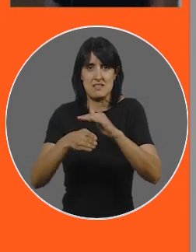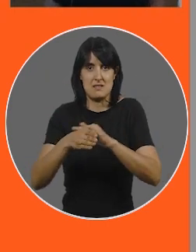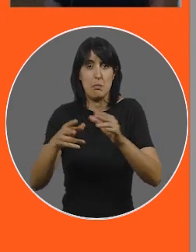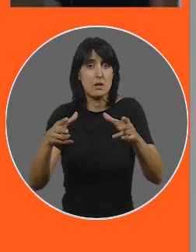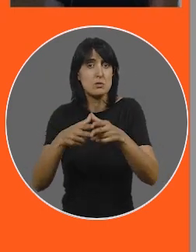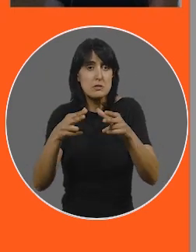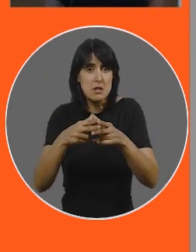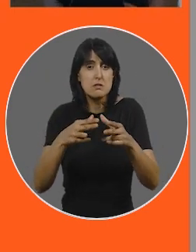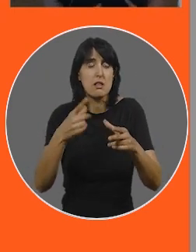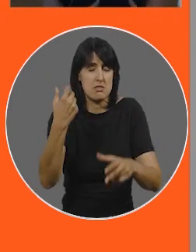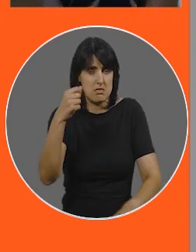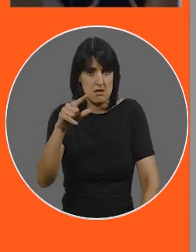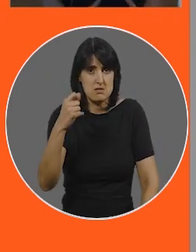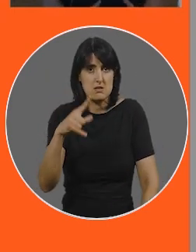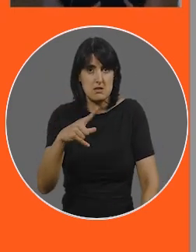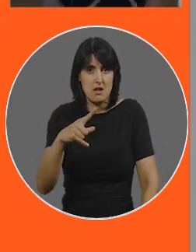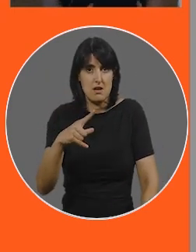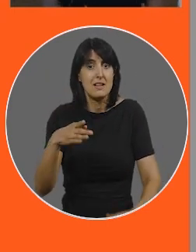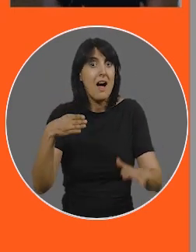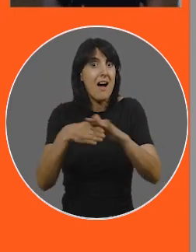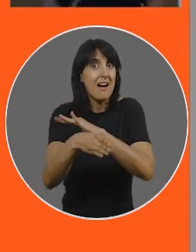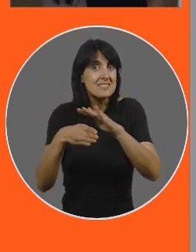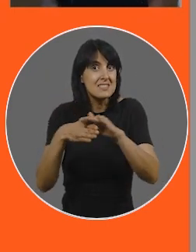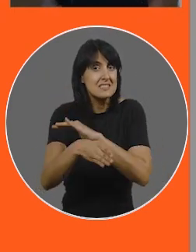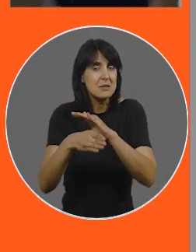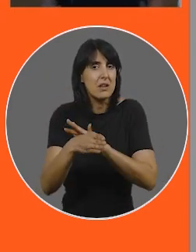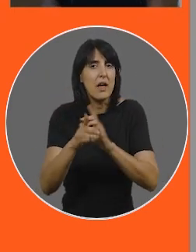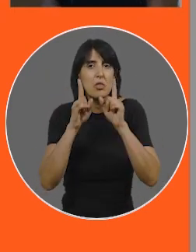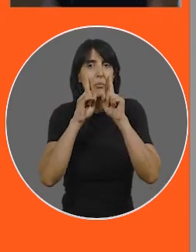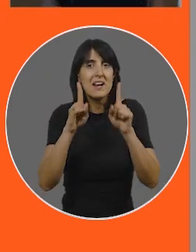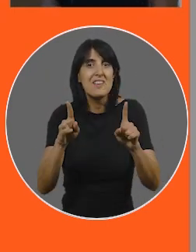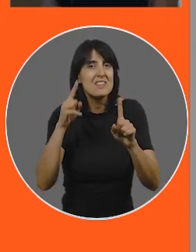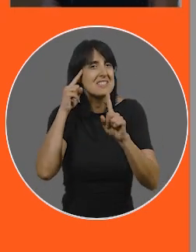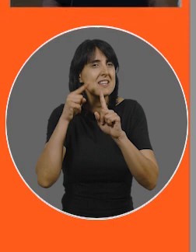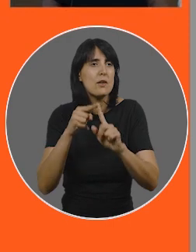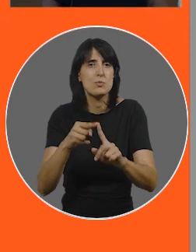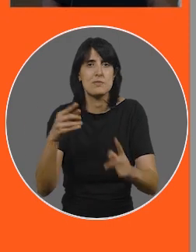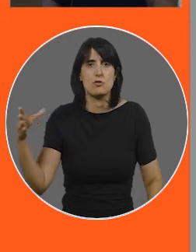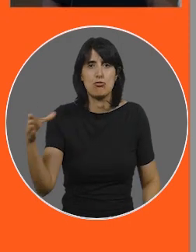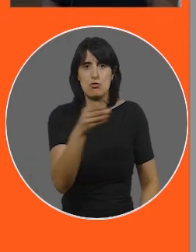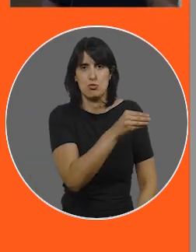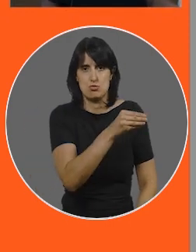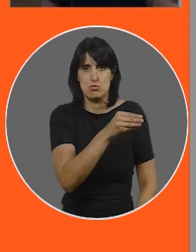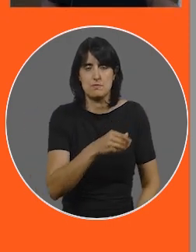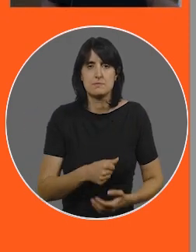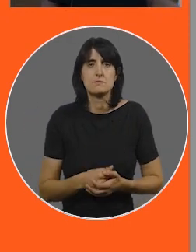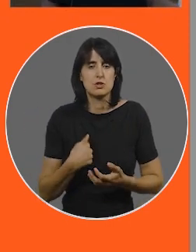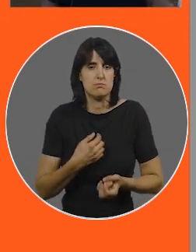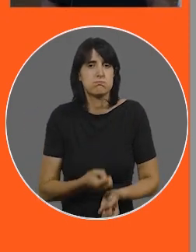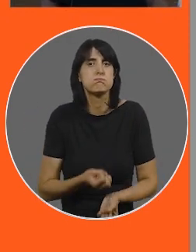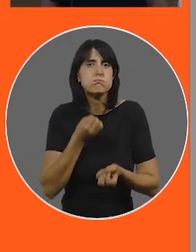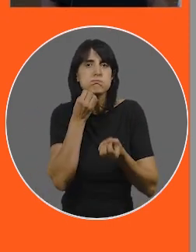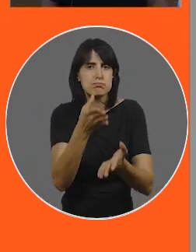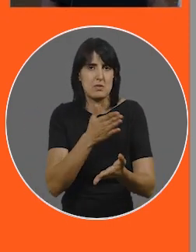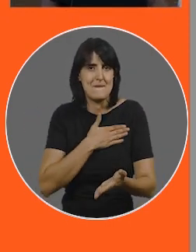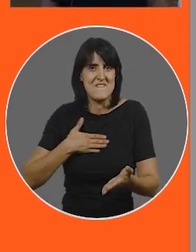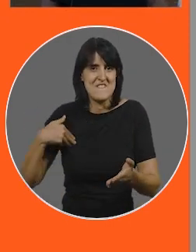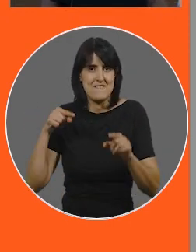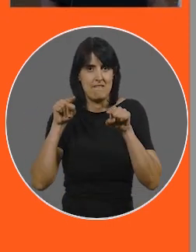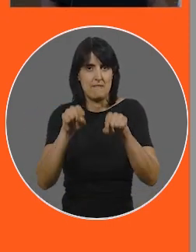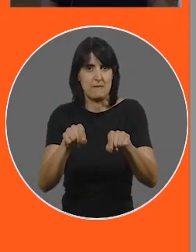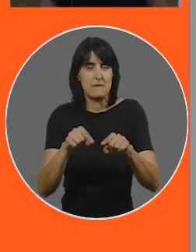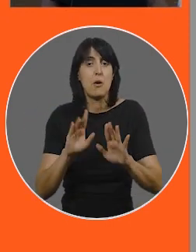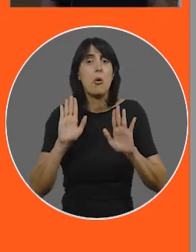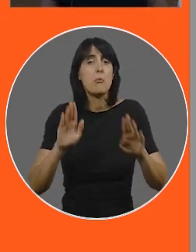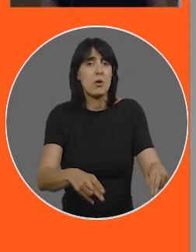és digital. Per tant, aquesta accessibilitat ens beneficia a tothom. Aquesta seria la primera idea que jo voldria transmetre. Però